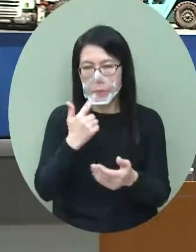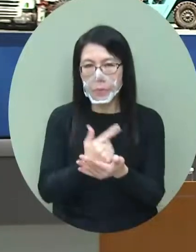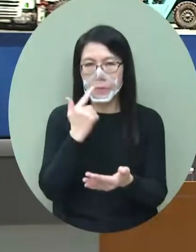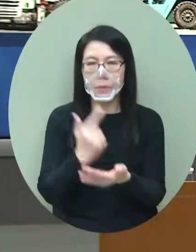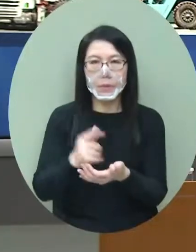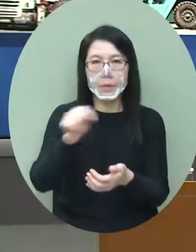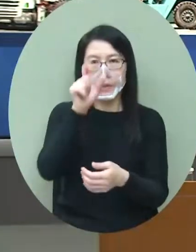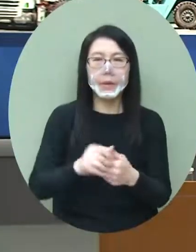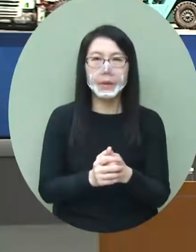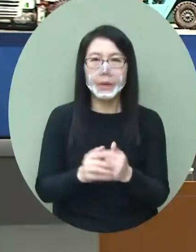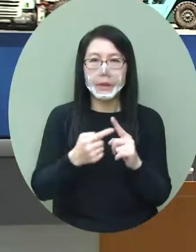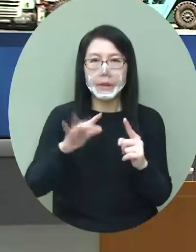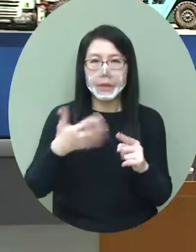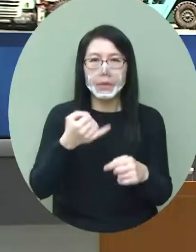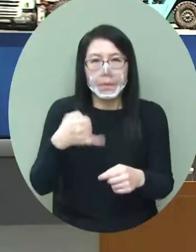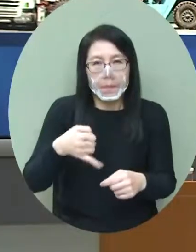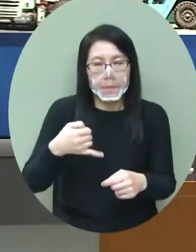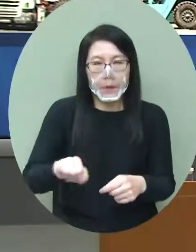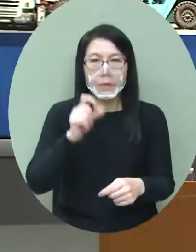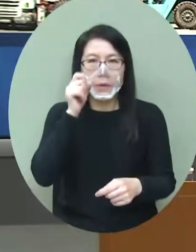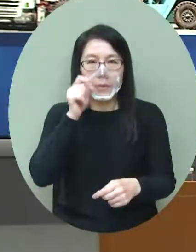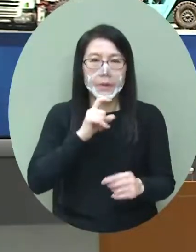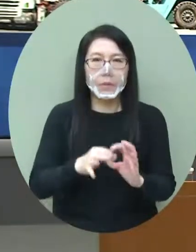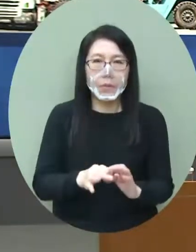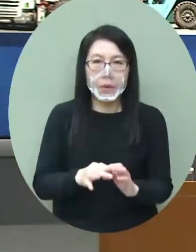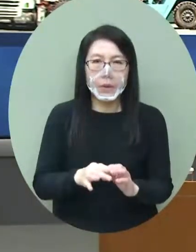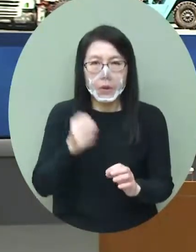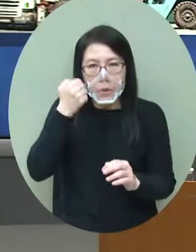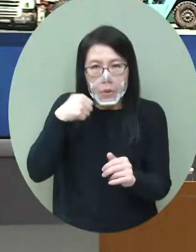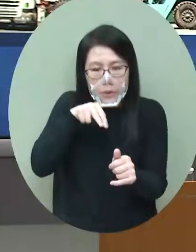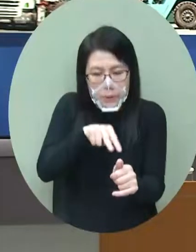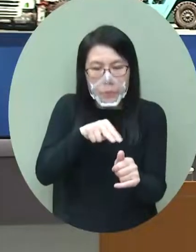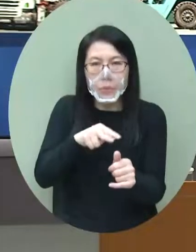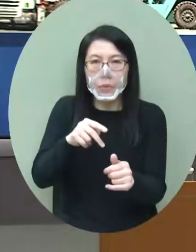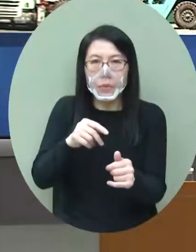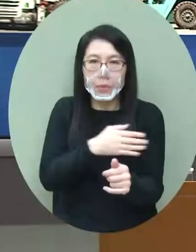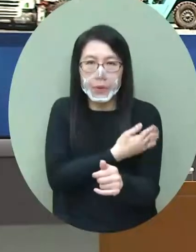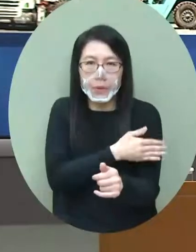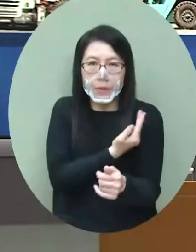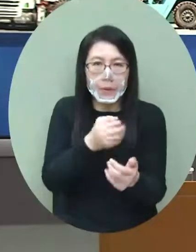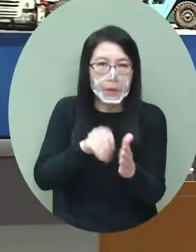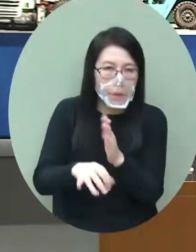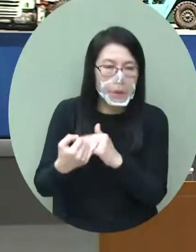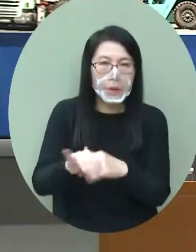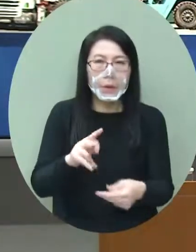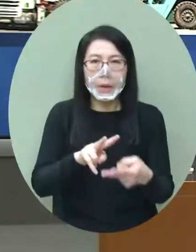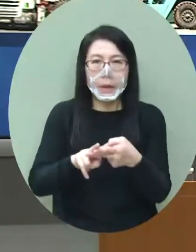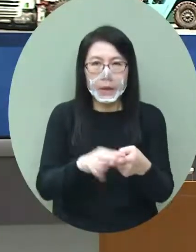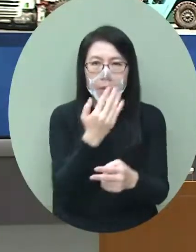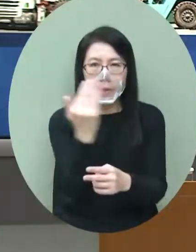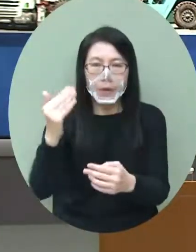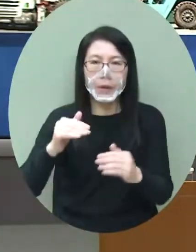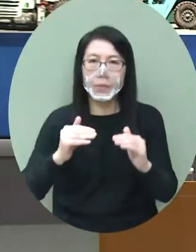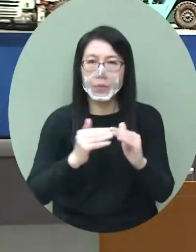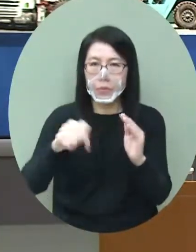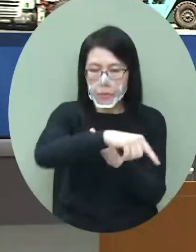更大的问题，就是人手不足，特别是护理人手的不足。目前呢，